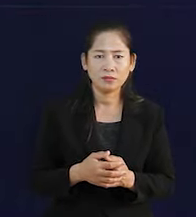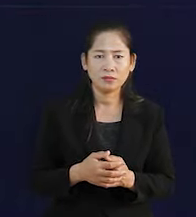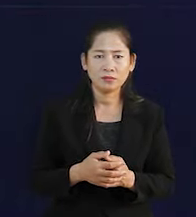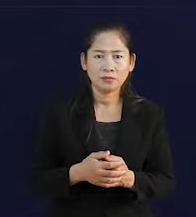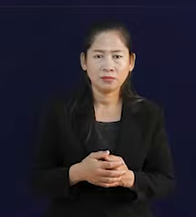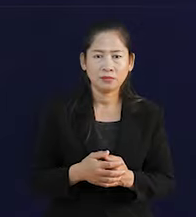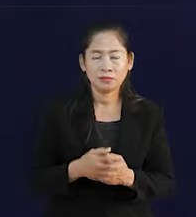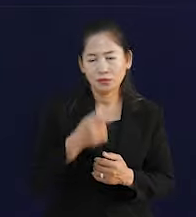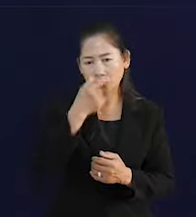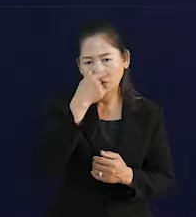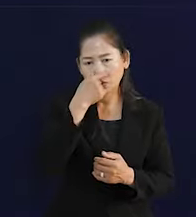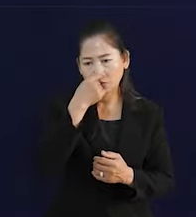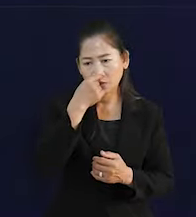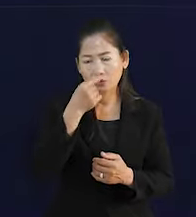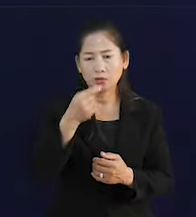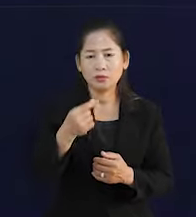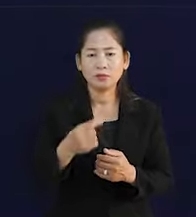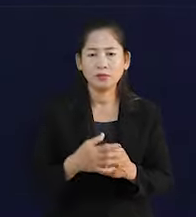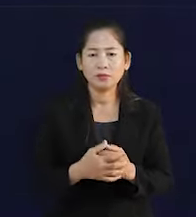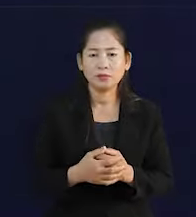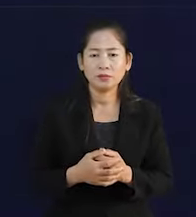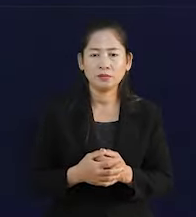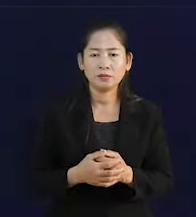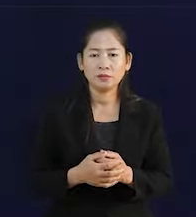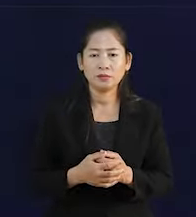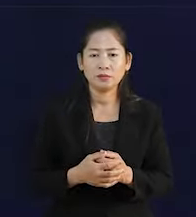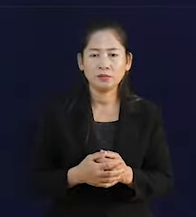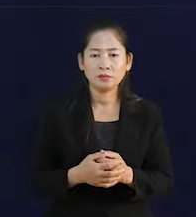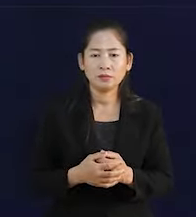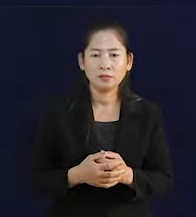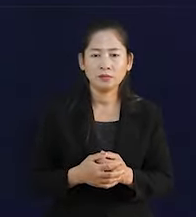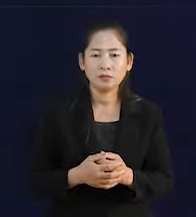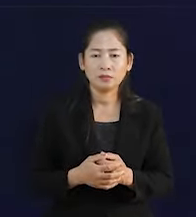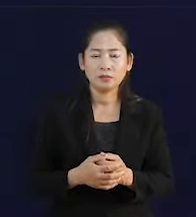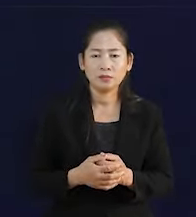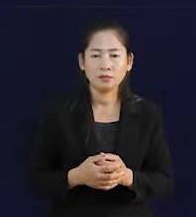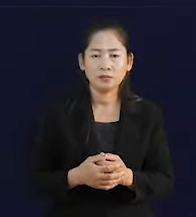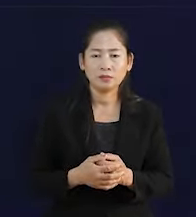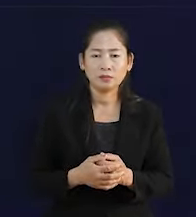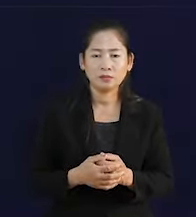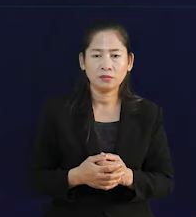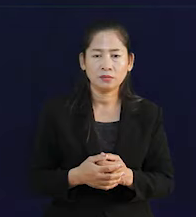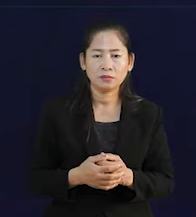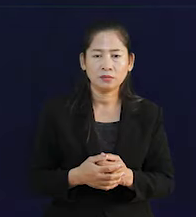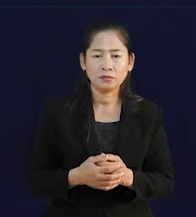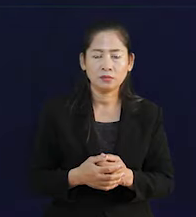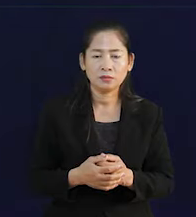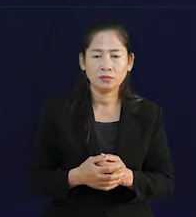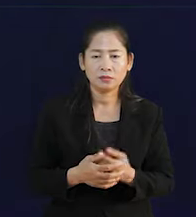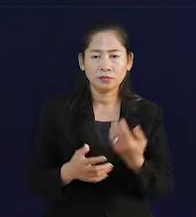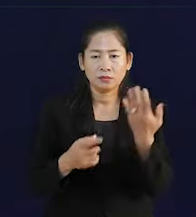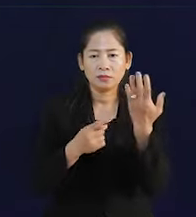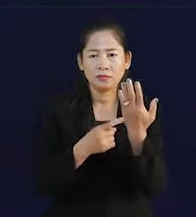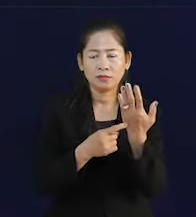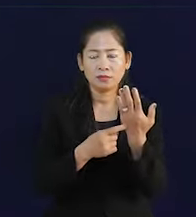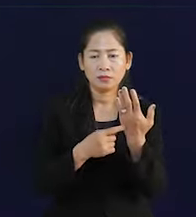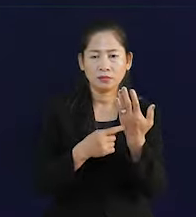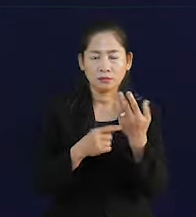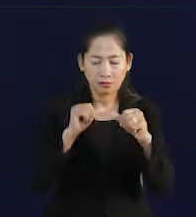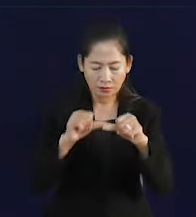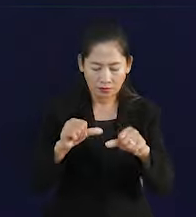សំនឹងច្រមុះស្រួចចាខាន់បានអើកូនបន្តការ